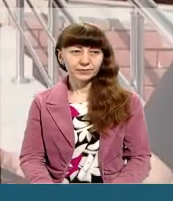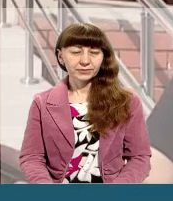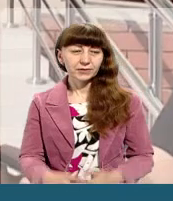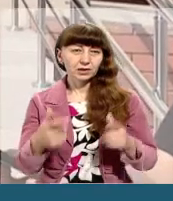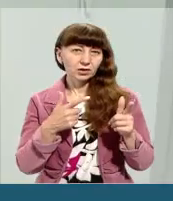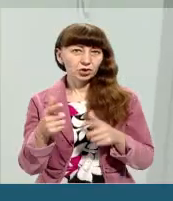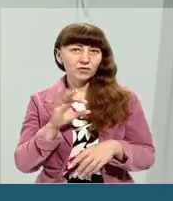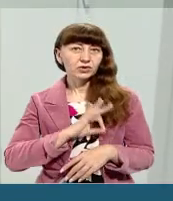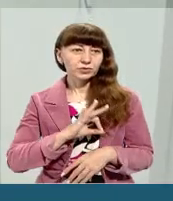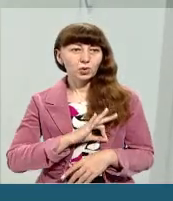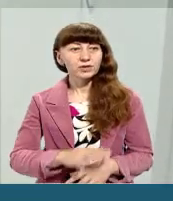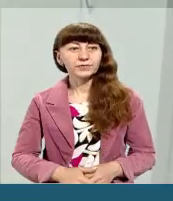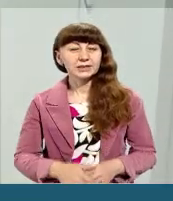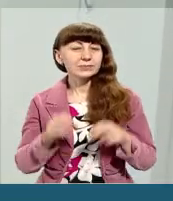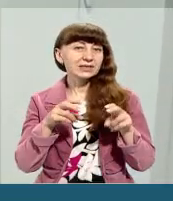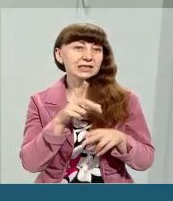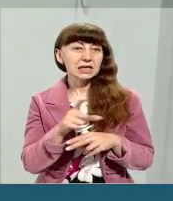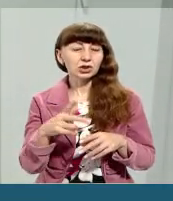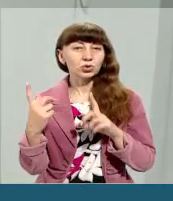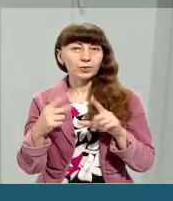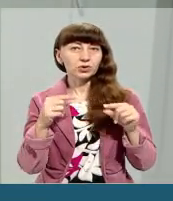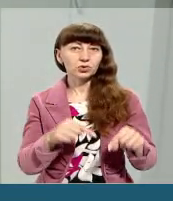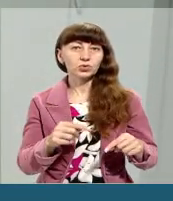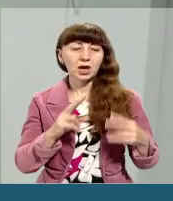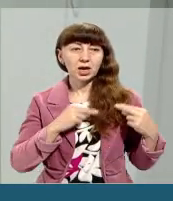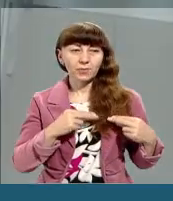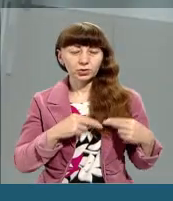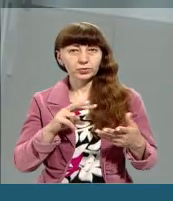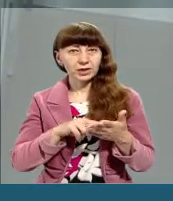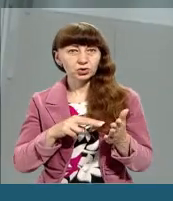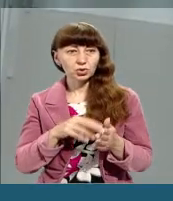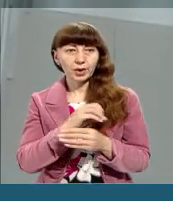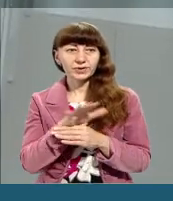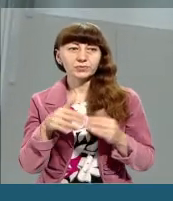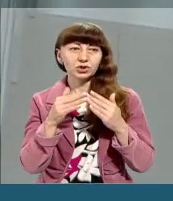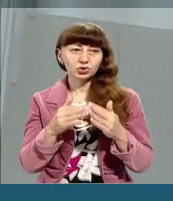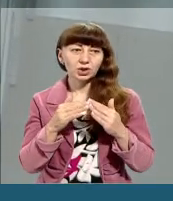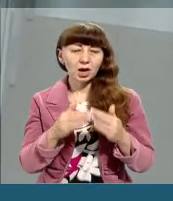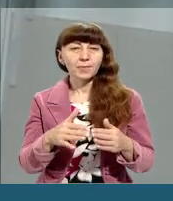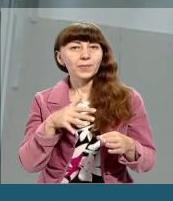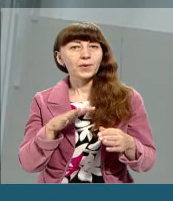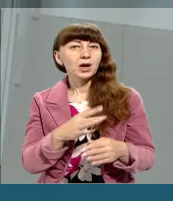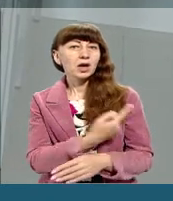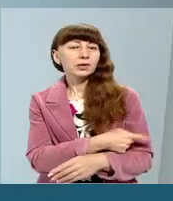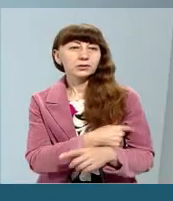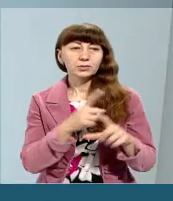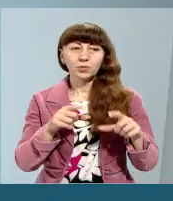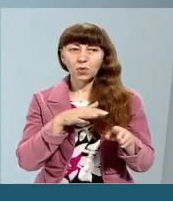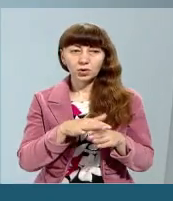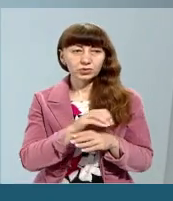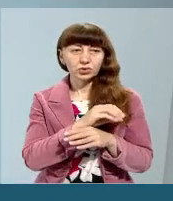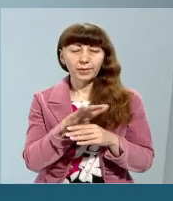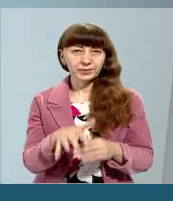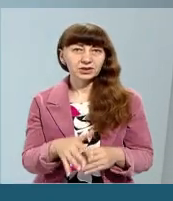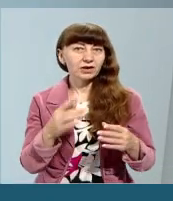Готово к эксплуатации. Специалистов, которые прибудут в населенный пункт, планируют обеспечить жильем. Амбулатория полностью укомплектована.